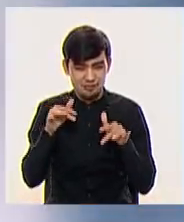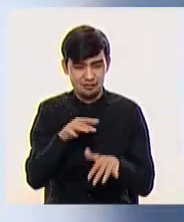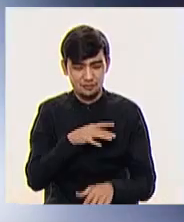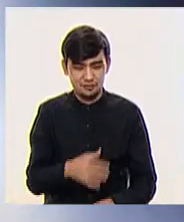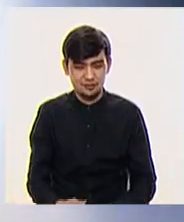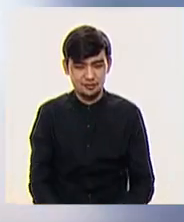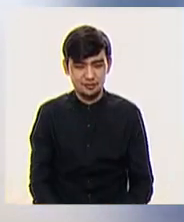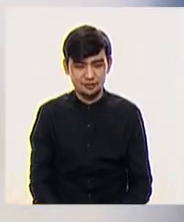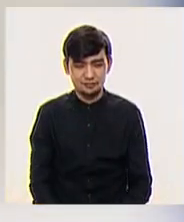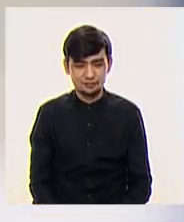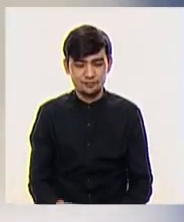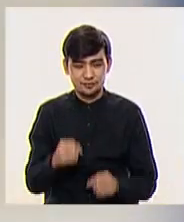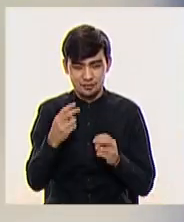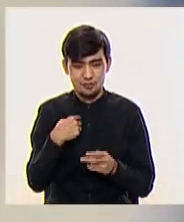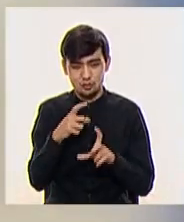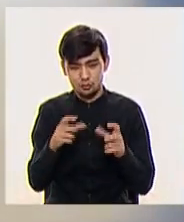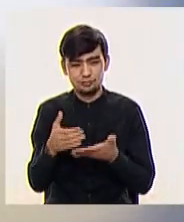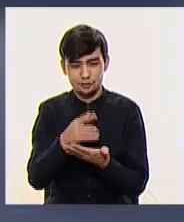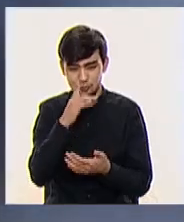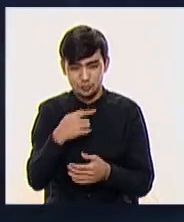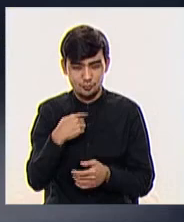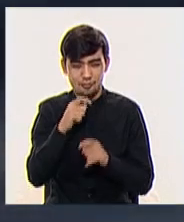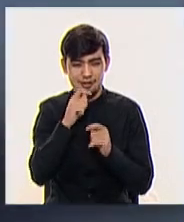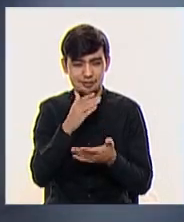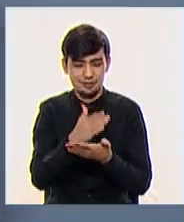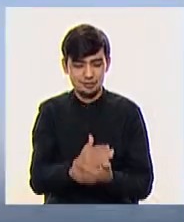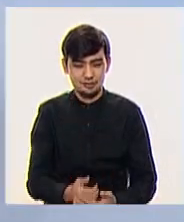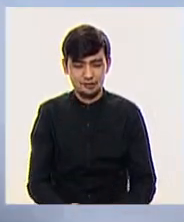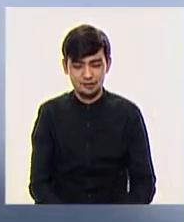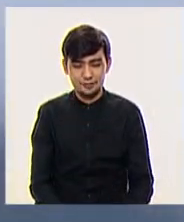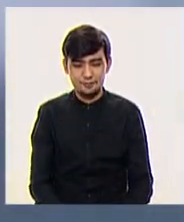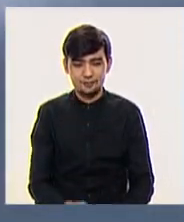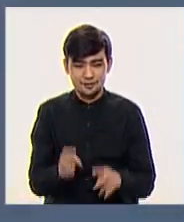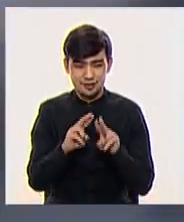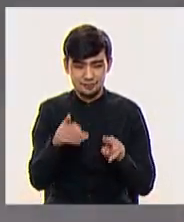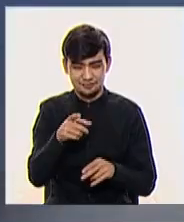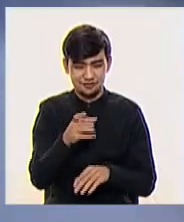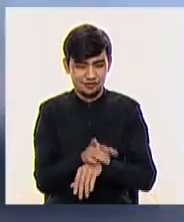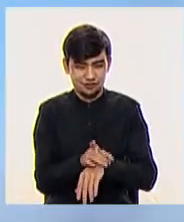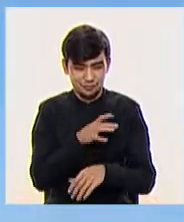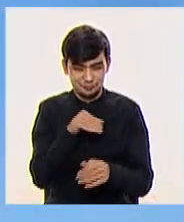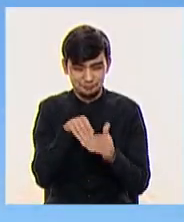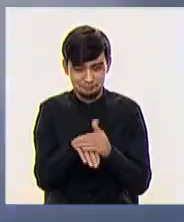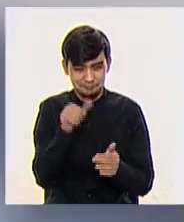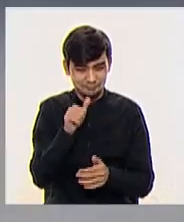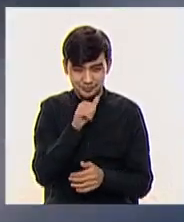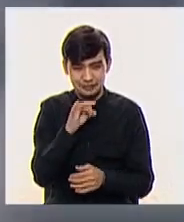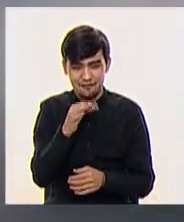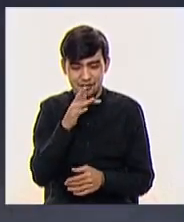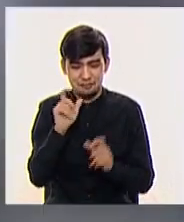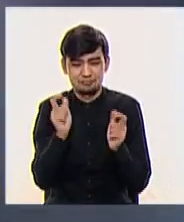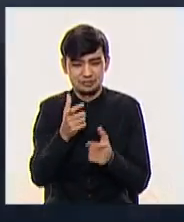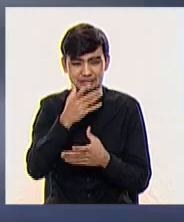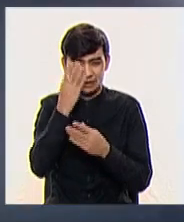Адам жинаймыз, бірақ біздің өзімізде сіздерге бір сыйымыз бар. Осылай жасырылған сағатты іздеген көпшілік карантинді мүлдем ұмытып